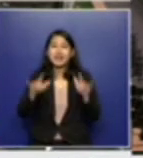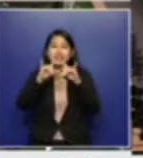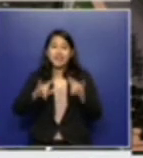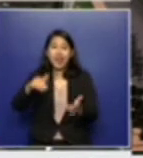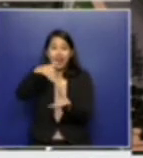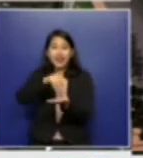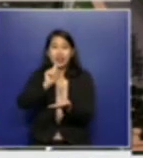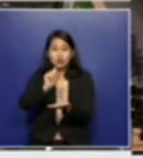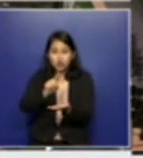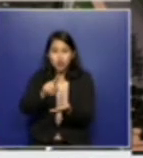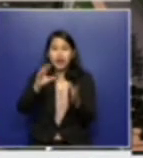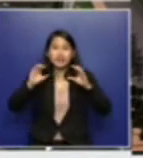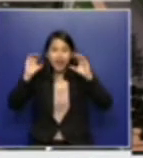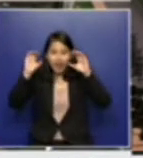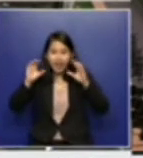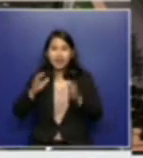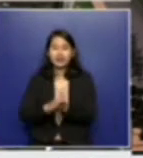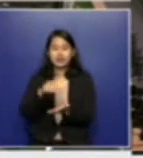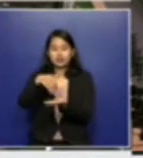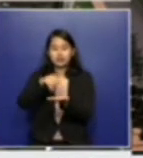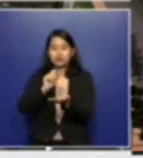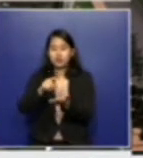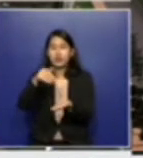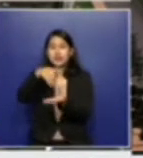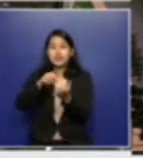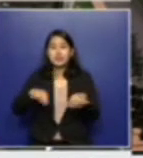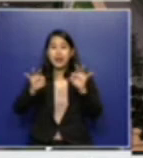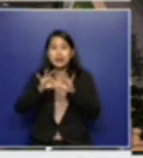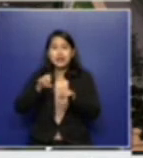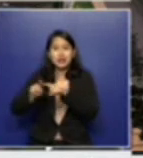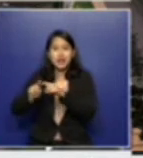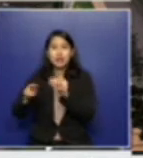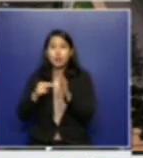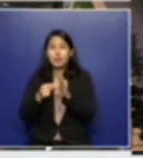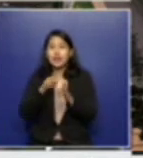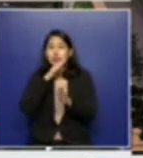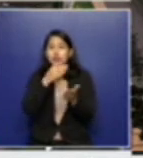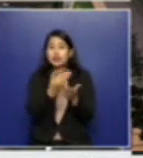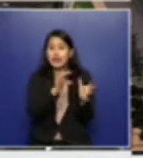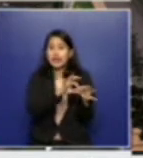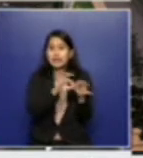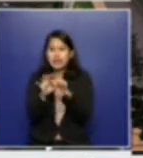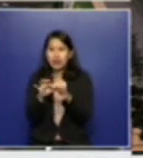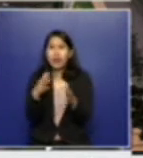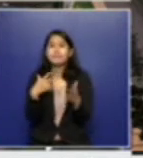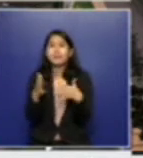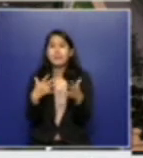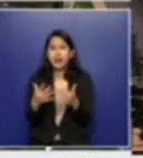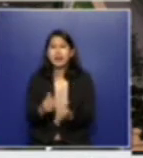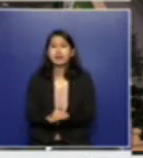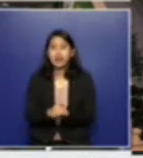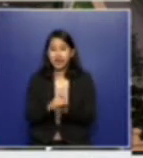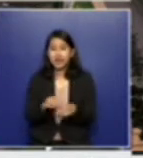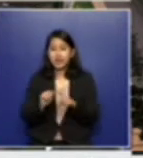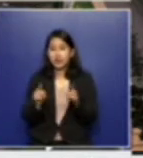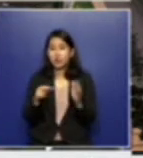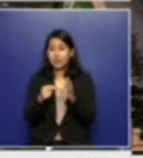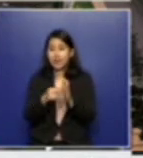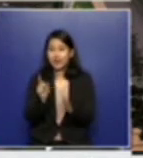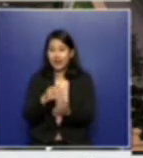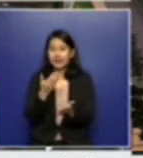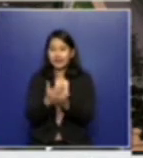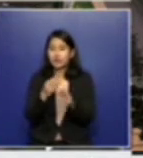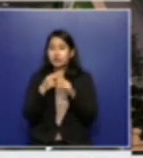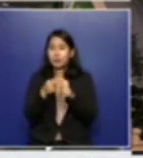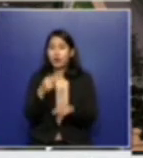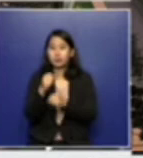ชการที่ว่าการที่สำคัญก็คือถ้ามันเป็นงบผูกพันเนี่ยผมก็ไม่ว่าครับแต่เป็นงบที่ใช้สำหรับปี